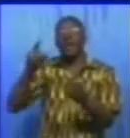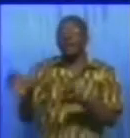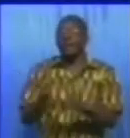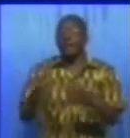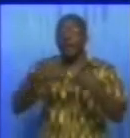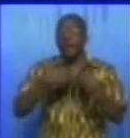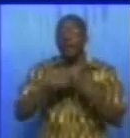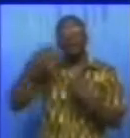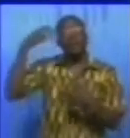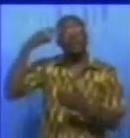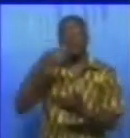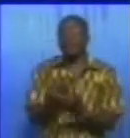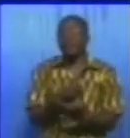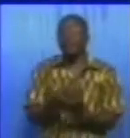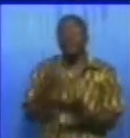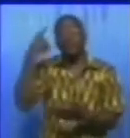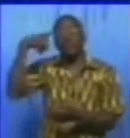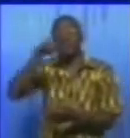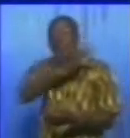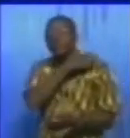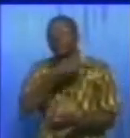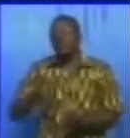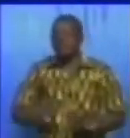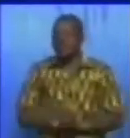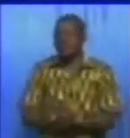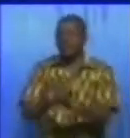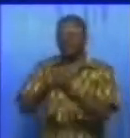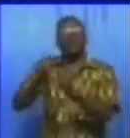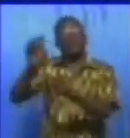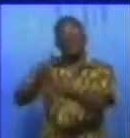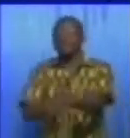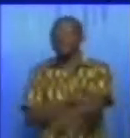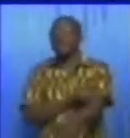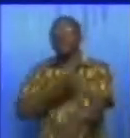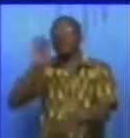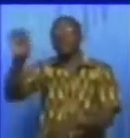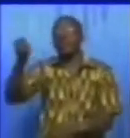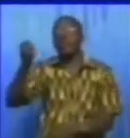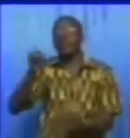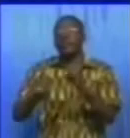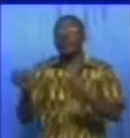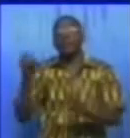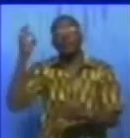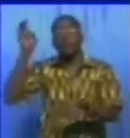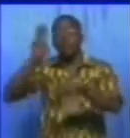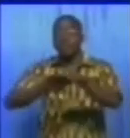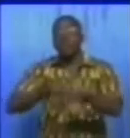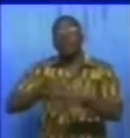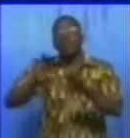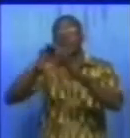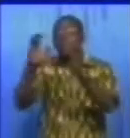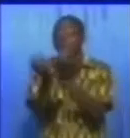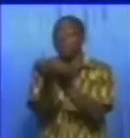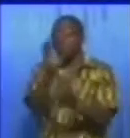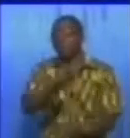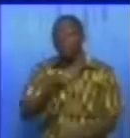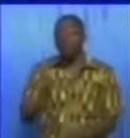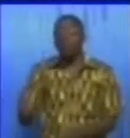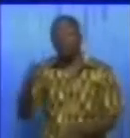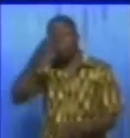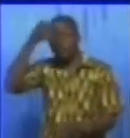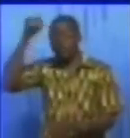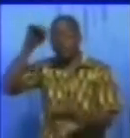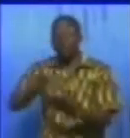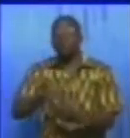fonds pour la réalisation des et surtout pour l'accompagnement, pour la durabilité. Si on se concentre sur la commune de Ouagadougou, c'est parce que dans les autres